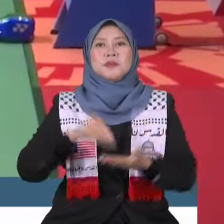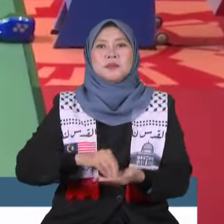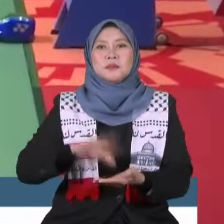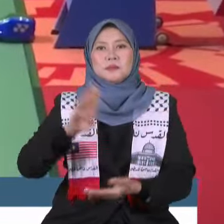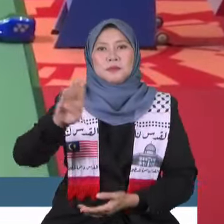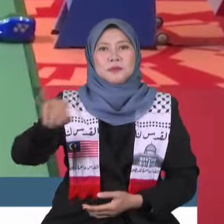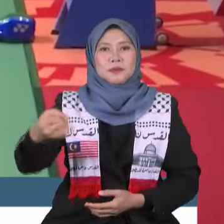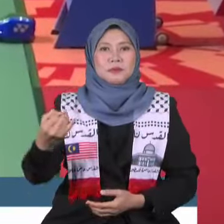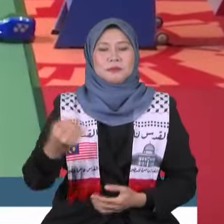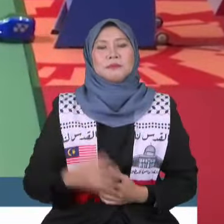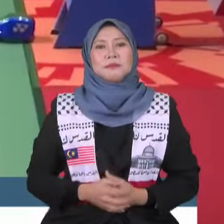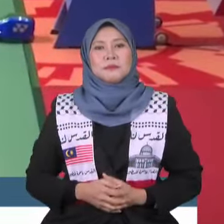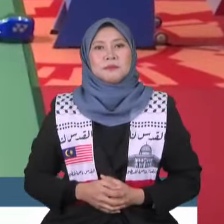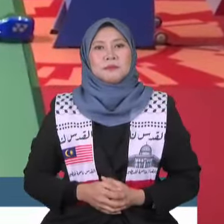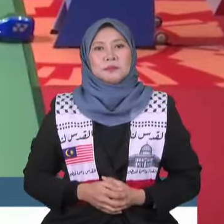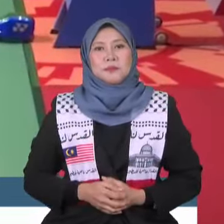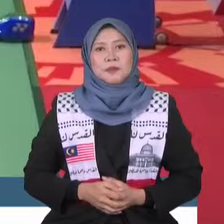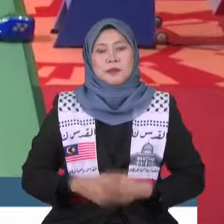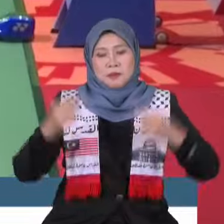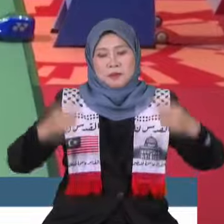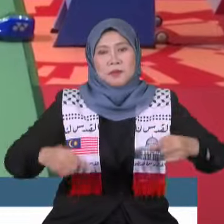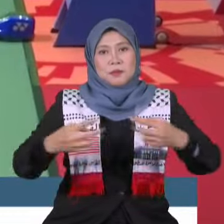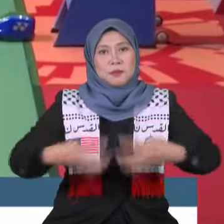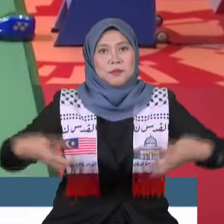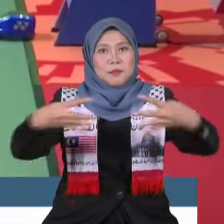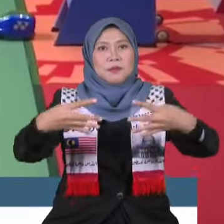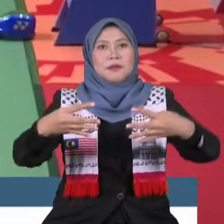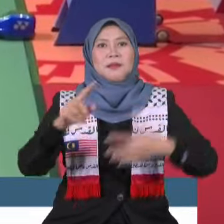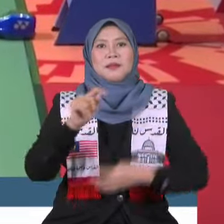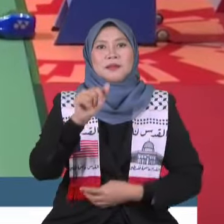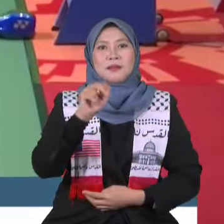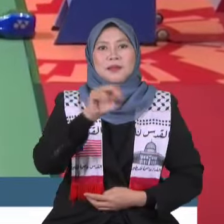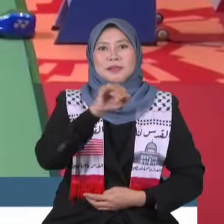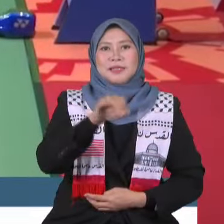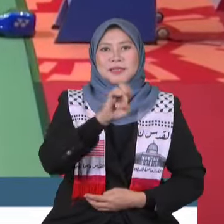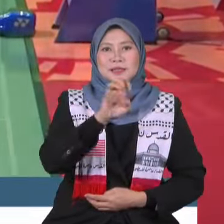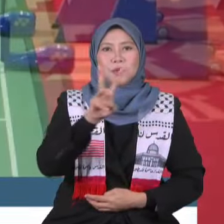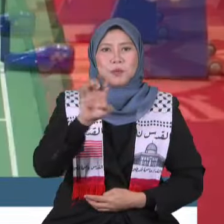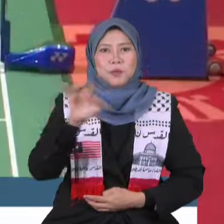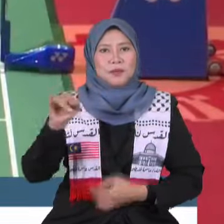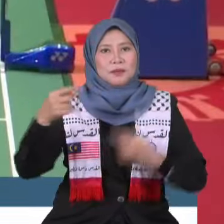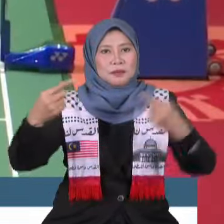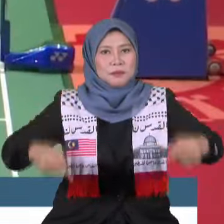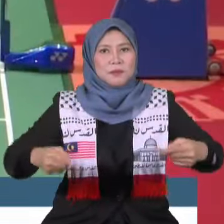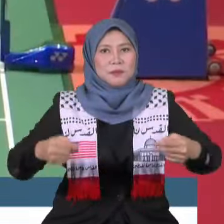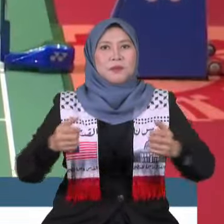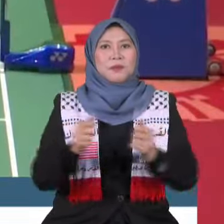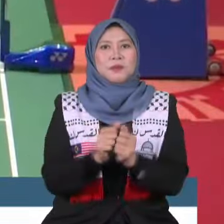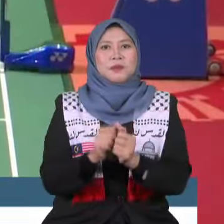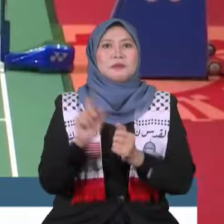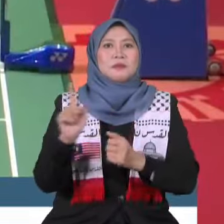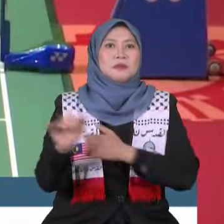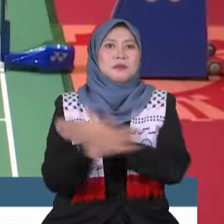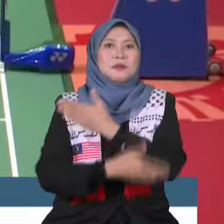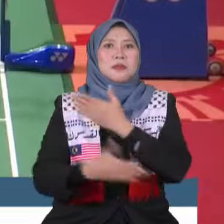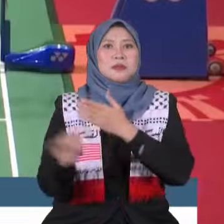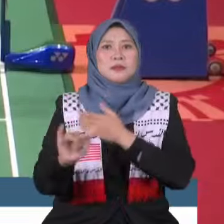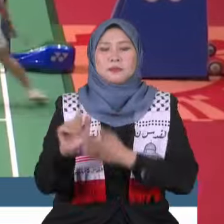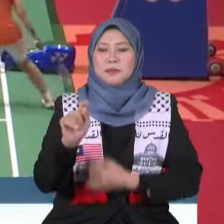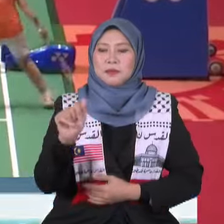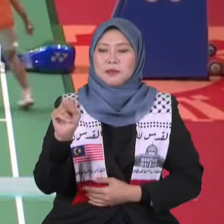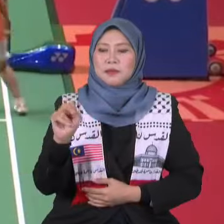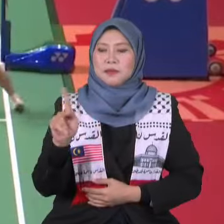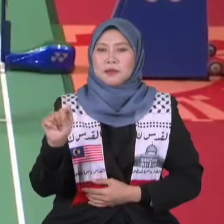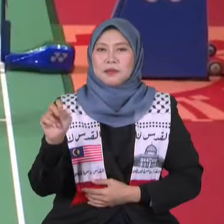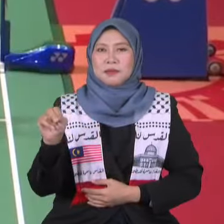berlangsung di Aziata Arena. Pada aksi suku akhir, Tan Ji Yi Wei dijadual menentang rakan senegara Tan Tian Meng Lai Pei Jing.